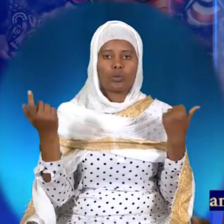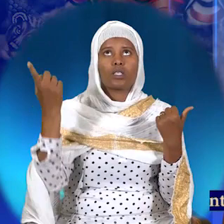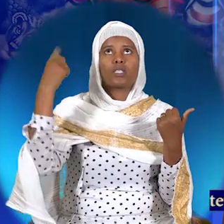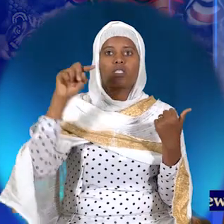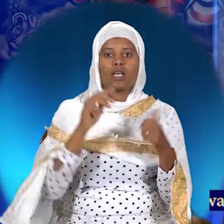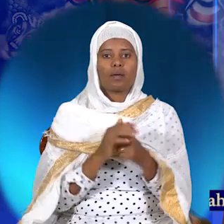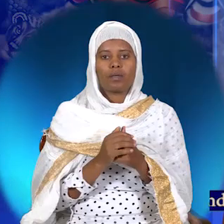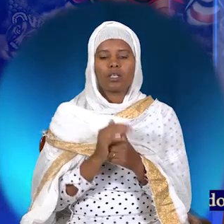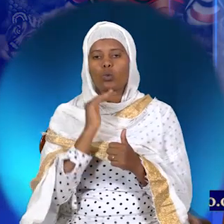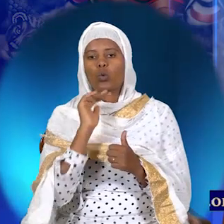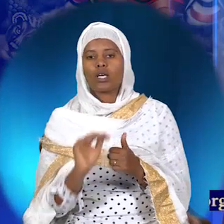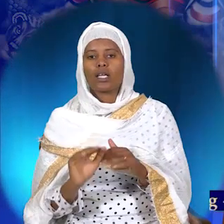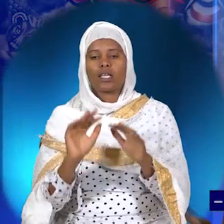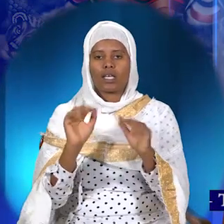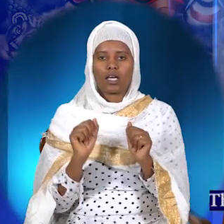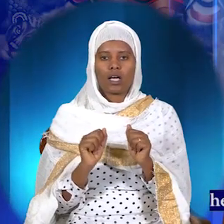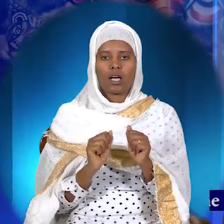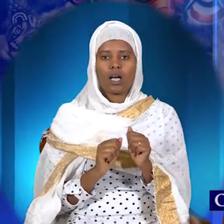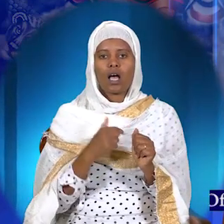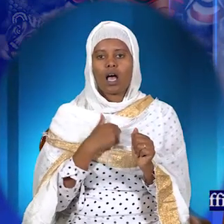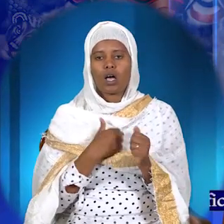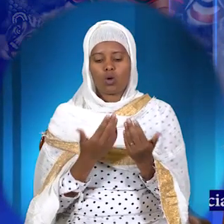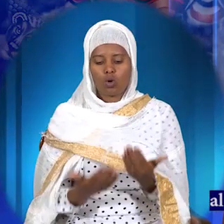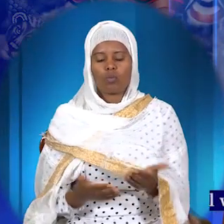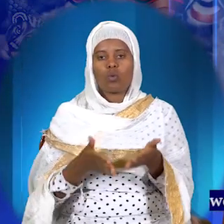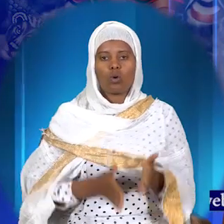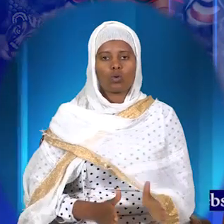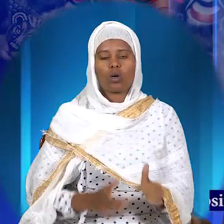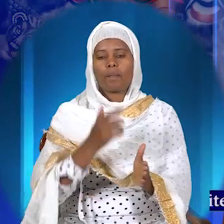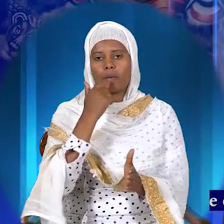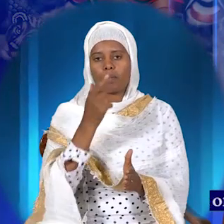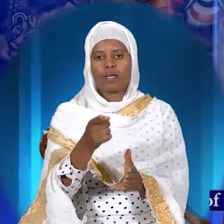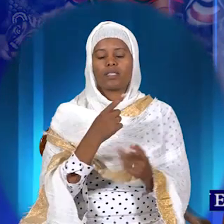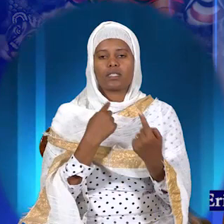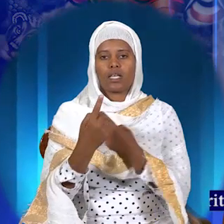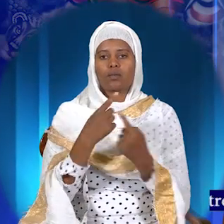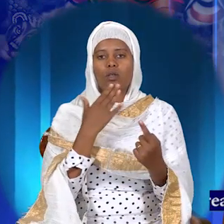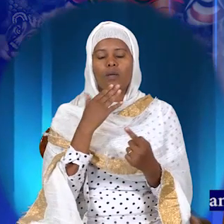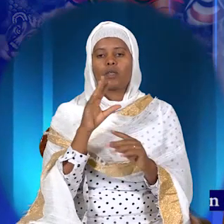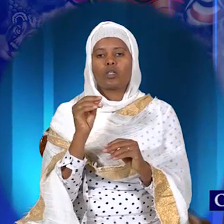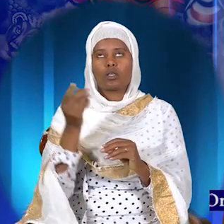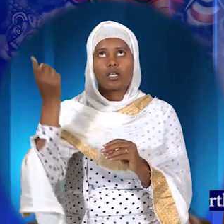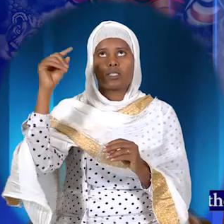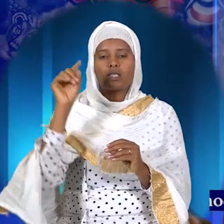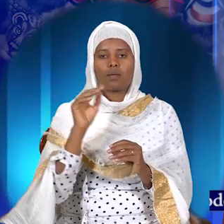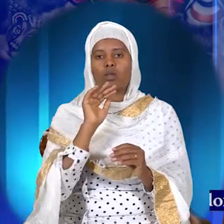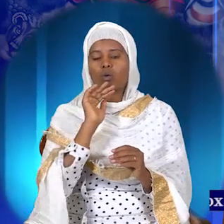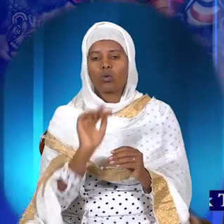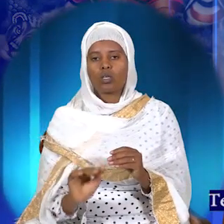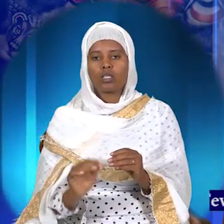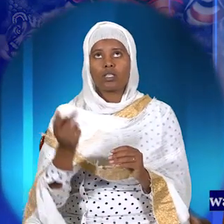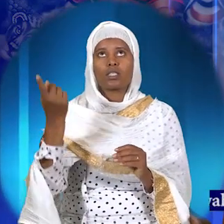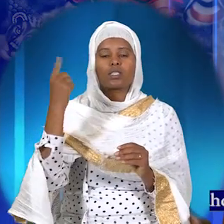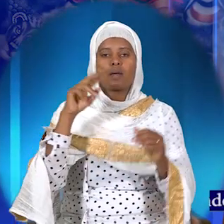ጠቒሱ እግዚአብሔር ወደይ ኢኻ ኣነ ሎሚ ወለድኩኻ ብምባል እቲ ዝዛረብ ዘሎ መን እዩ እንተዳ ኢልና እግዚአብሔር